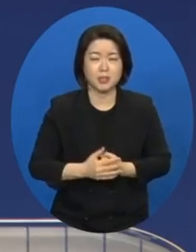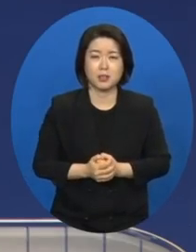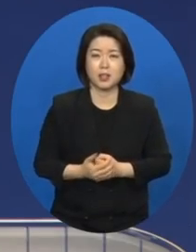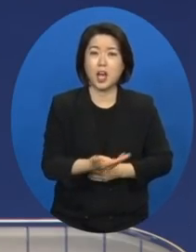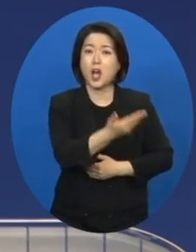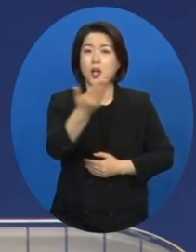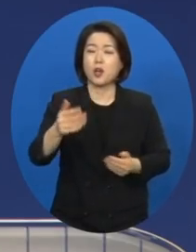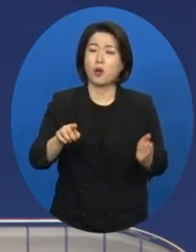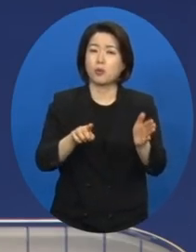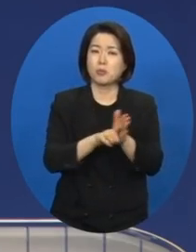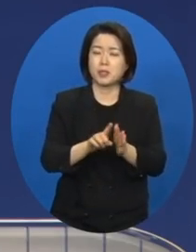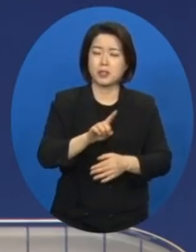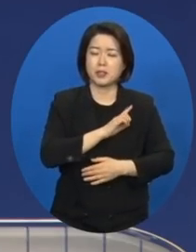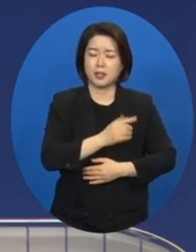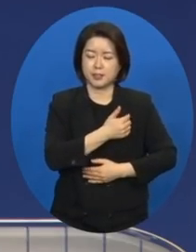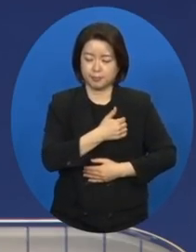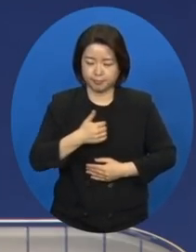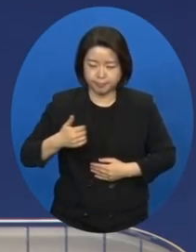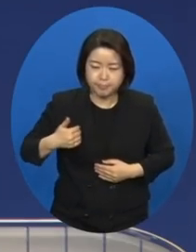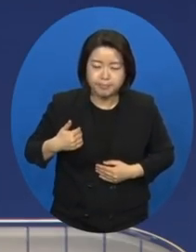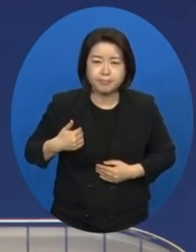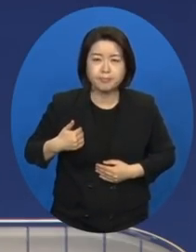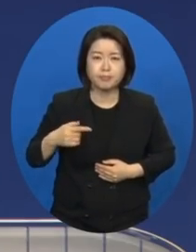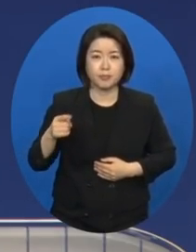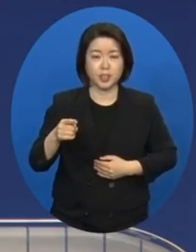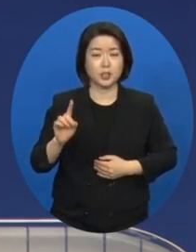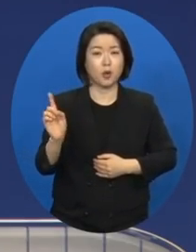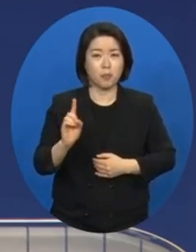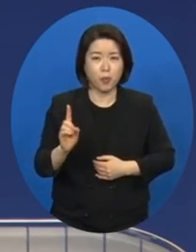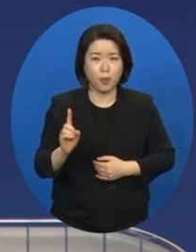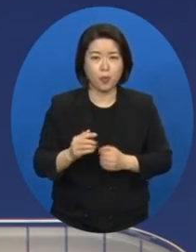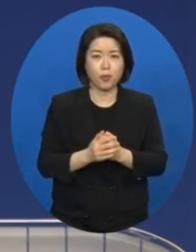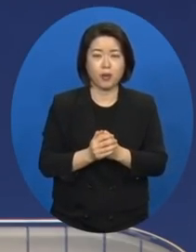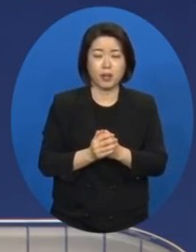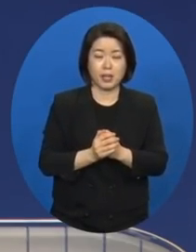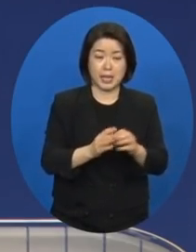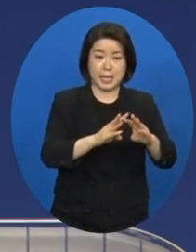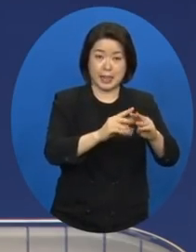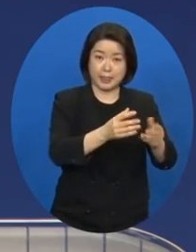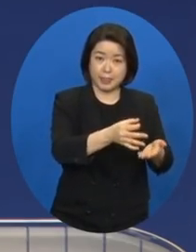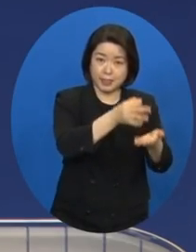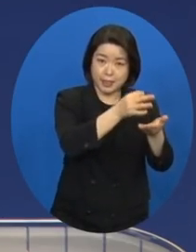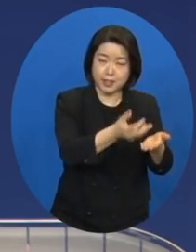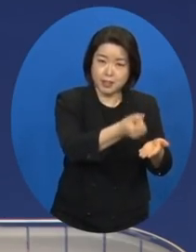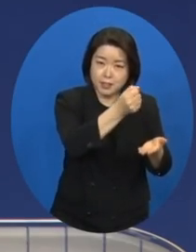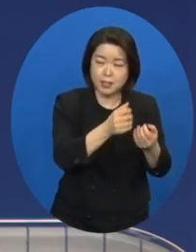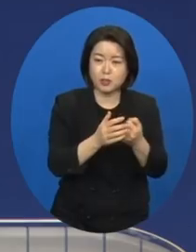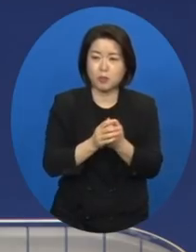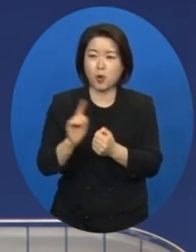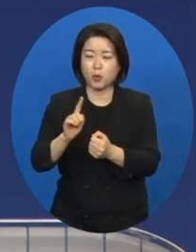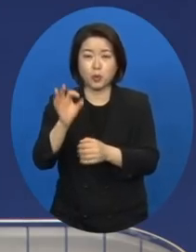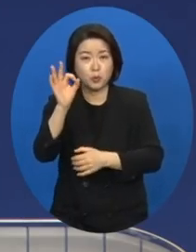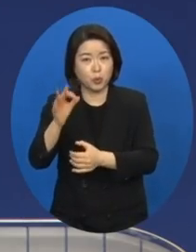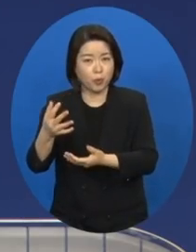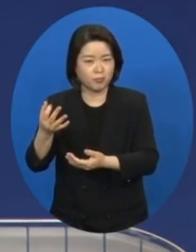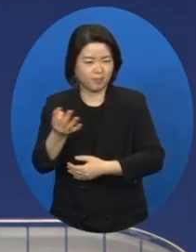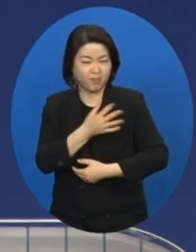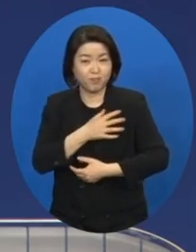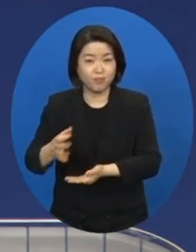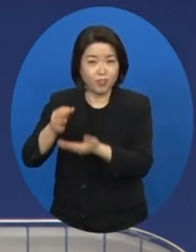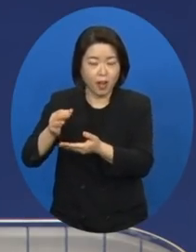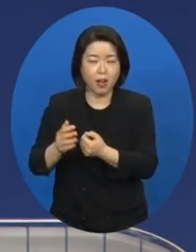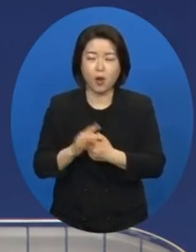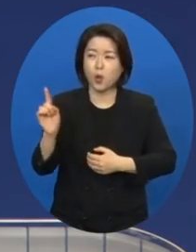믿는 가장 든든하다라고 생각하는 것, 혹시 땅이 있으십니까? 재산이 있으십니까? 자산이 있으십니까? 어떤 믿는 어떤